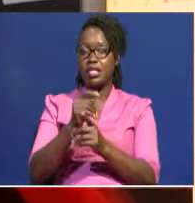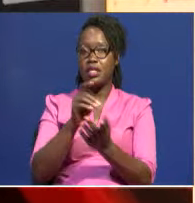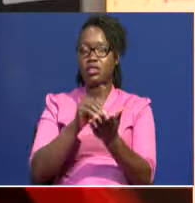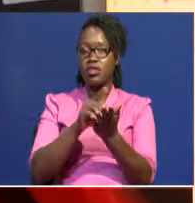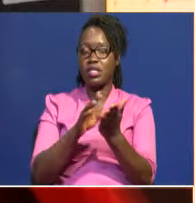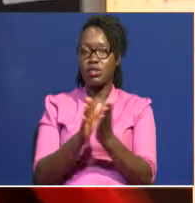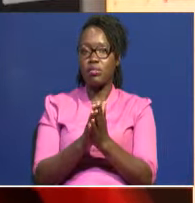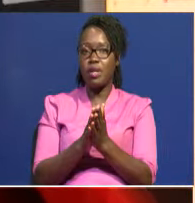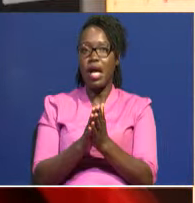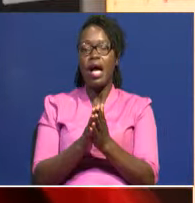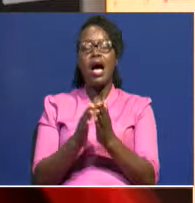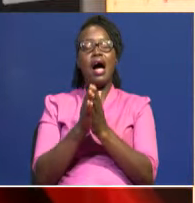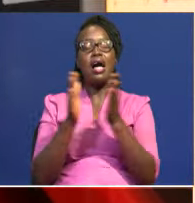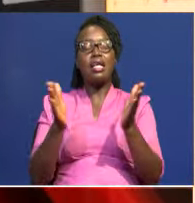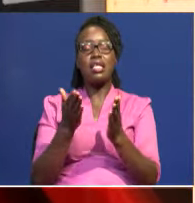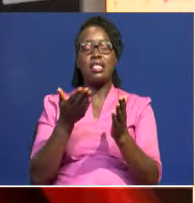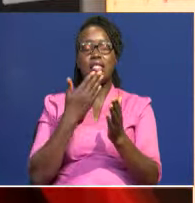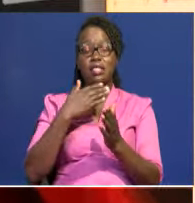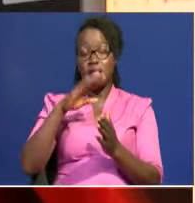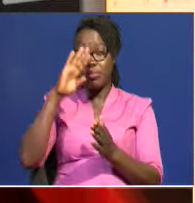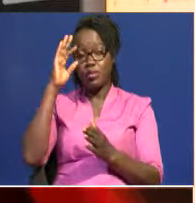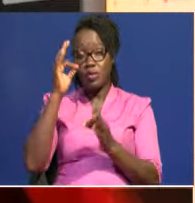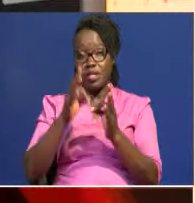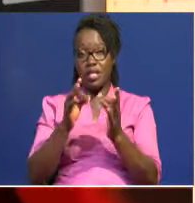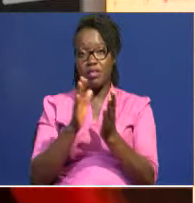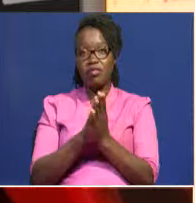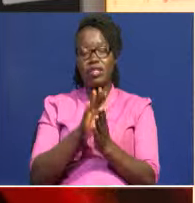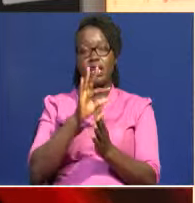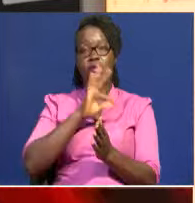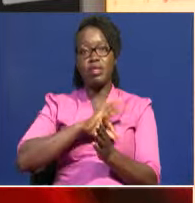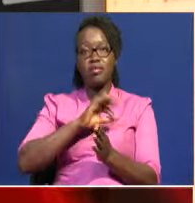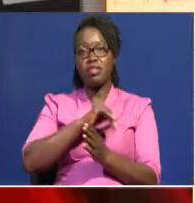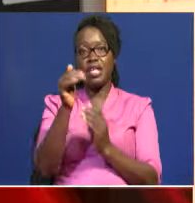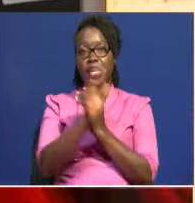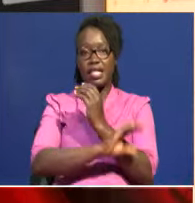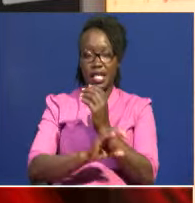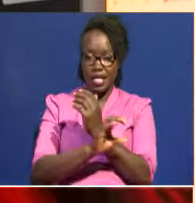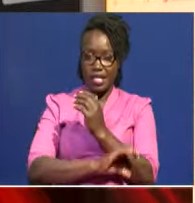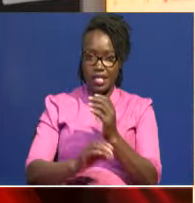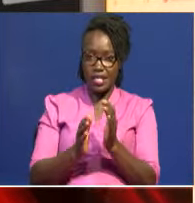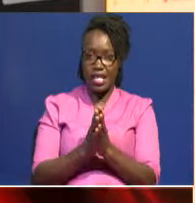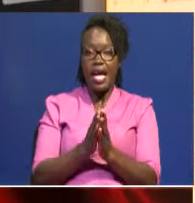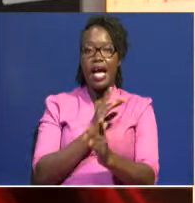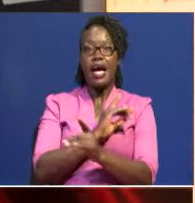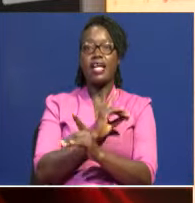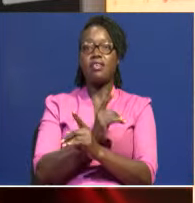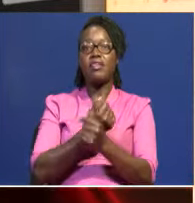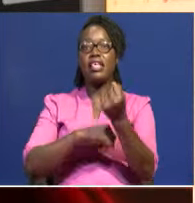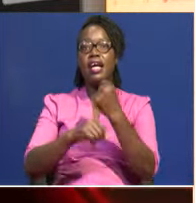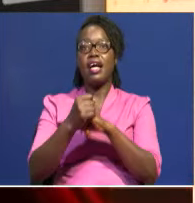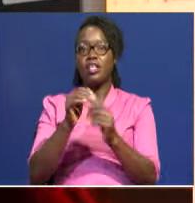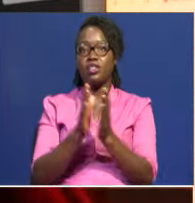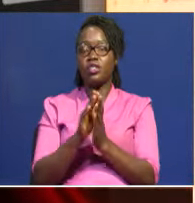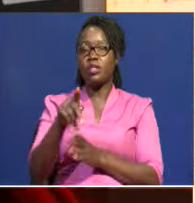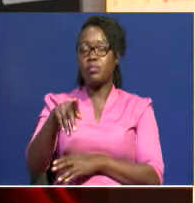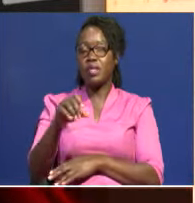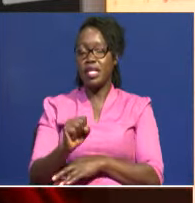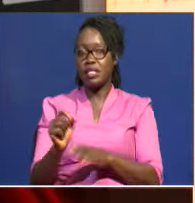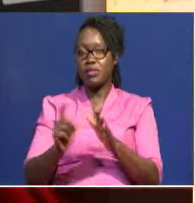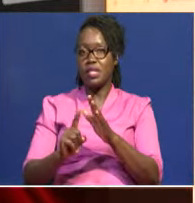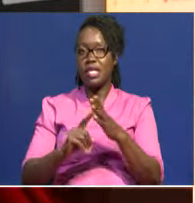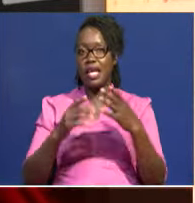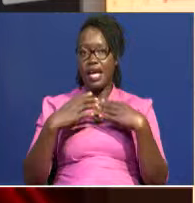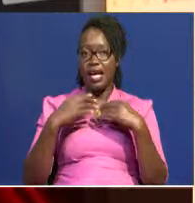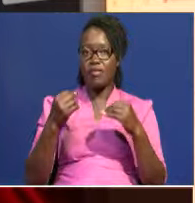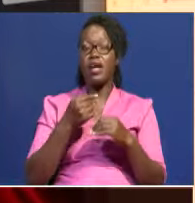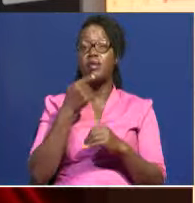itakuwa pigo kubwa iwapo madaktari hao watafaidi mataifa mengine. Akitetea hatua hiyo, katibu katika wizara ya afya Mary